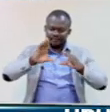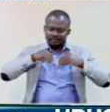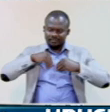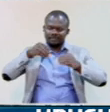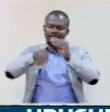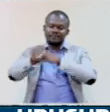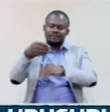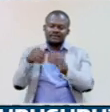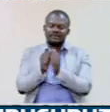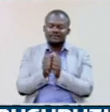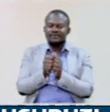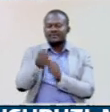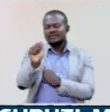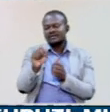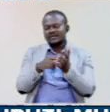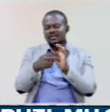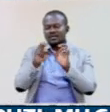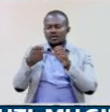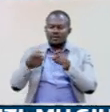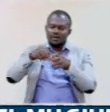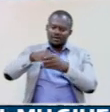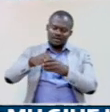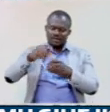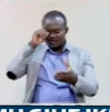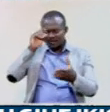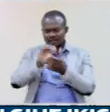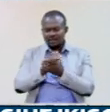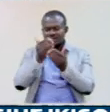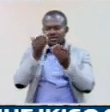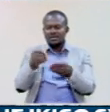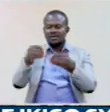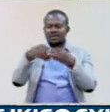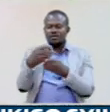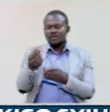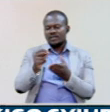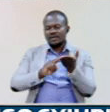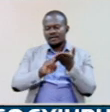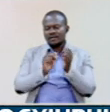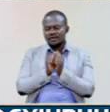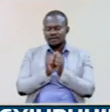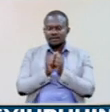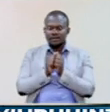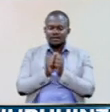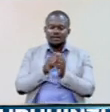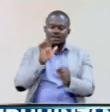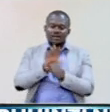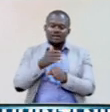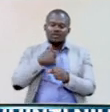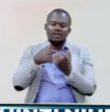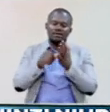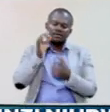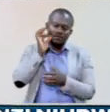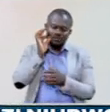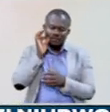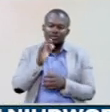isoko, biba bimwongereye icyizere imbere y'ikigo cy'imari kigiye kumuha amafaranga yo gukoresha. Akenshi twagiraga ibibazo by'imbuto zitinda kugera